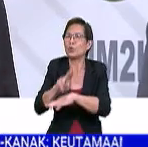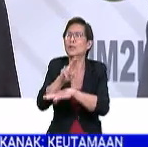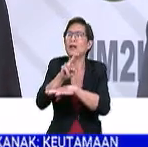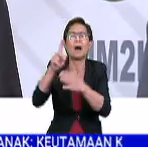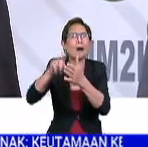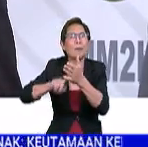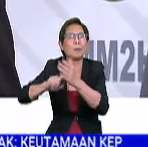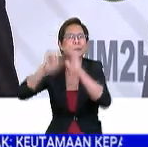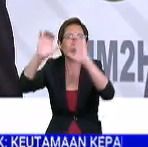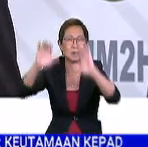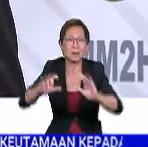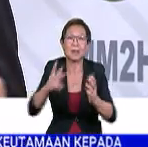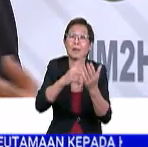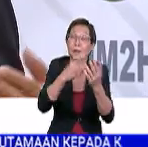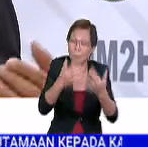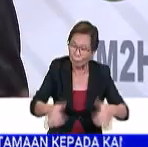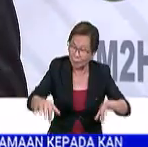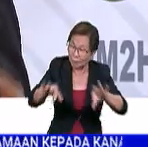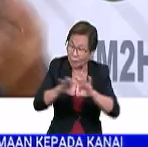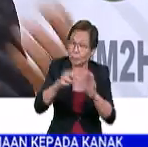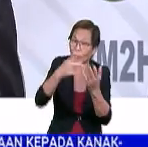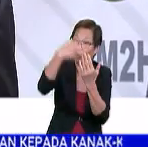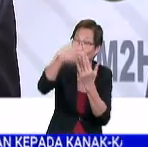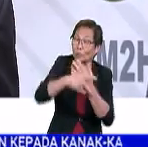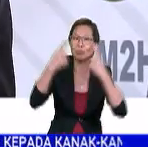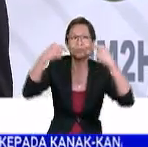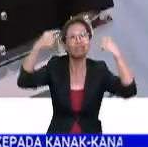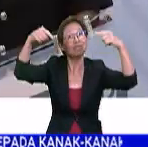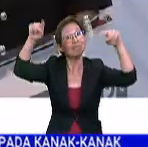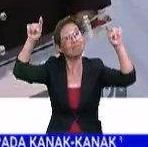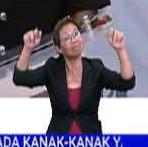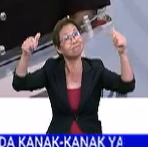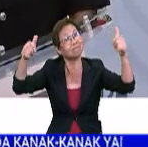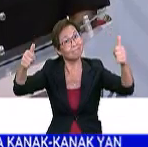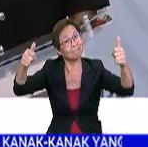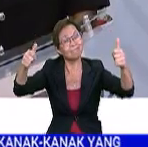pentingnya program ini akan mencapai kejayaan.